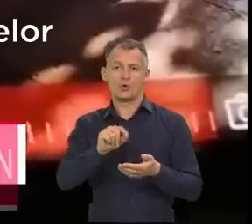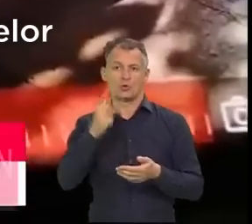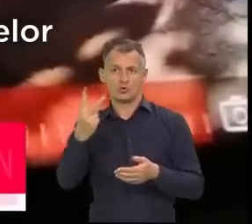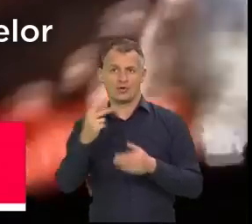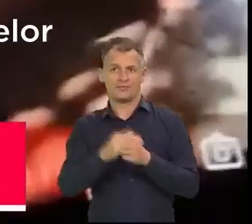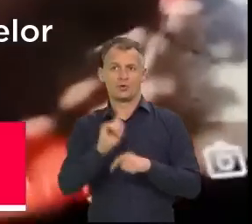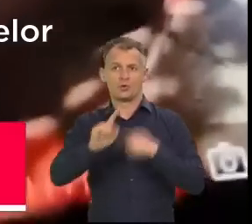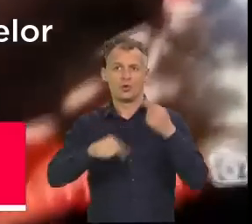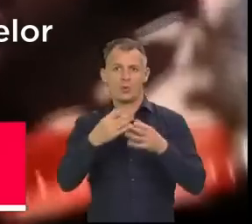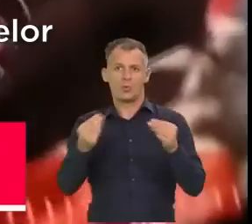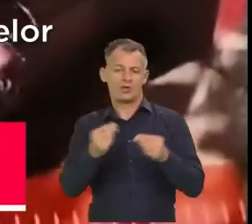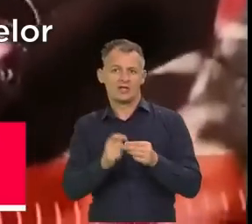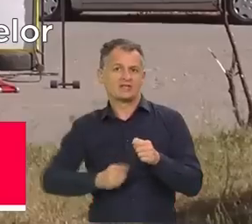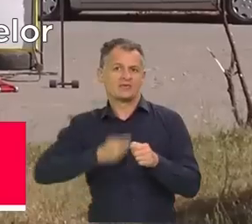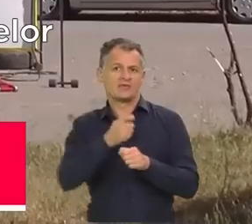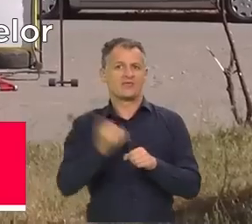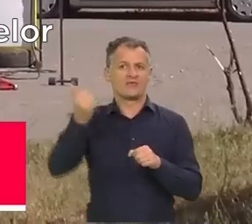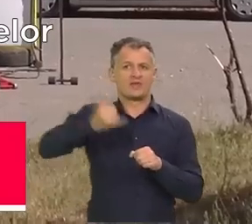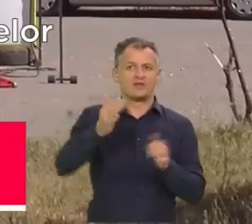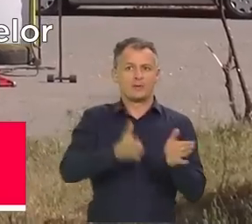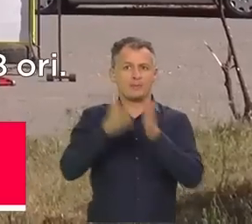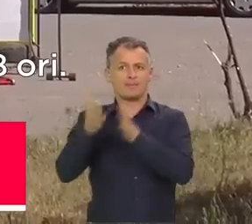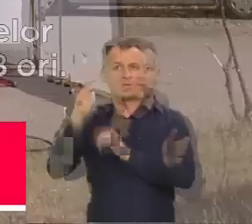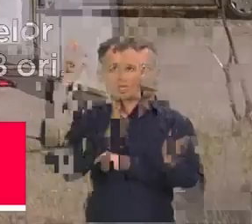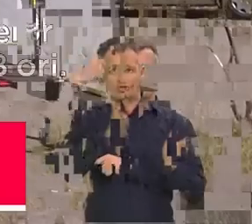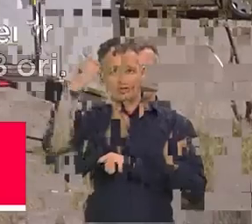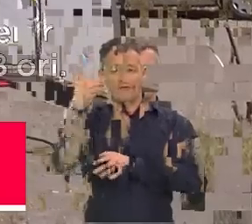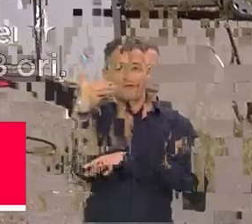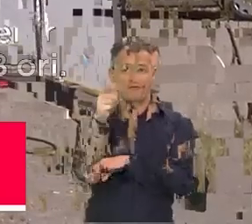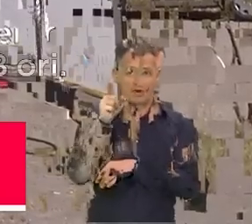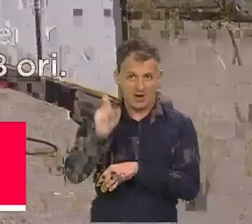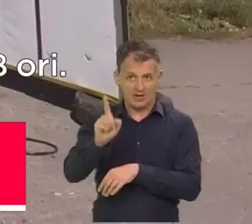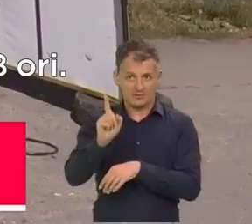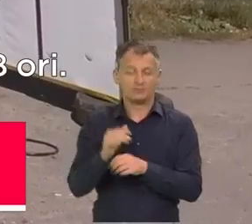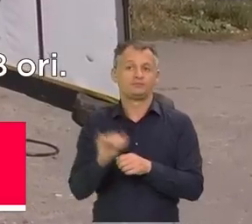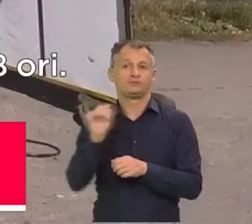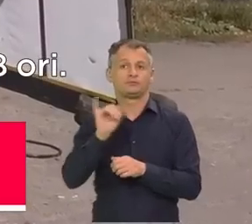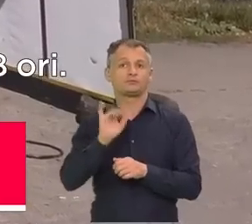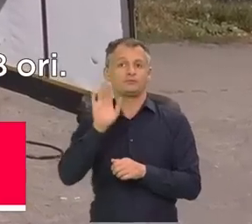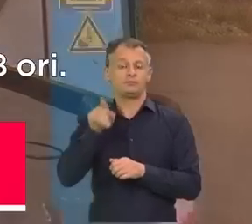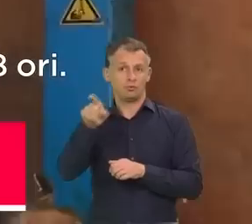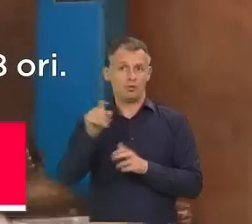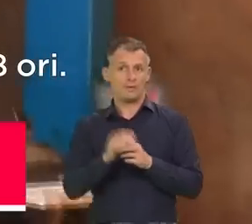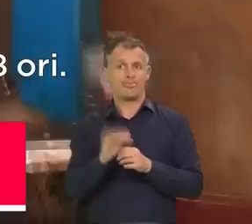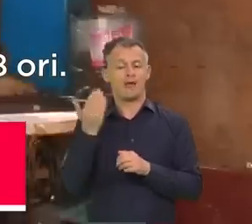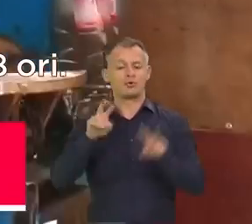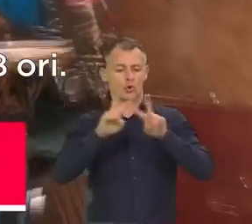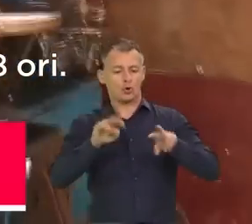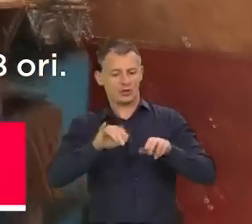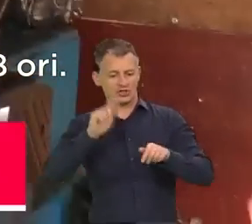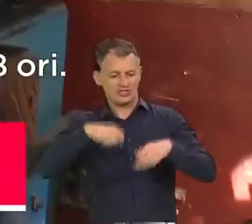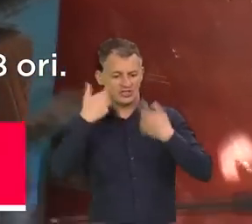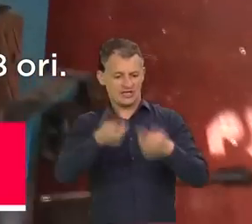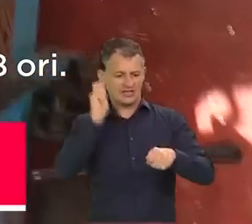2018-2022, în urma numeroaselor sesizări venite din partea cetățenilor, firma administrată de cel în cauză a fost controlată și